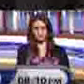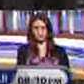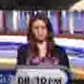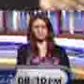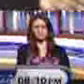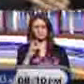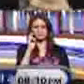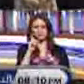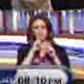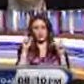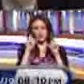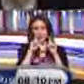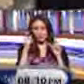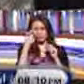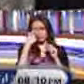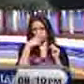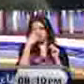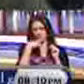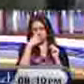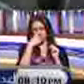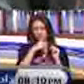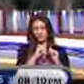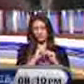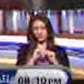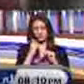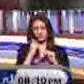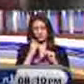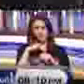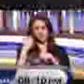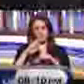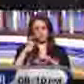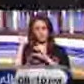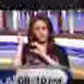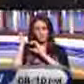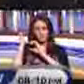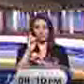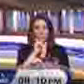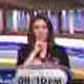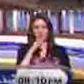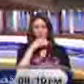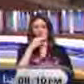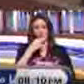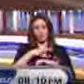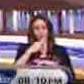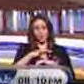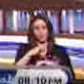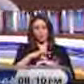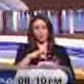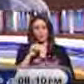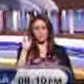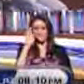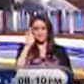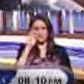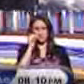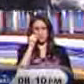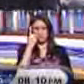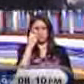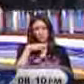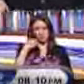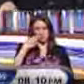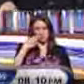تعالت أصوات البكاء والنحيب بين المشيعين وأهل الفقيد الذين حرصوا على الحضور منذ